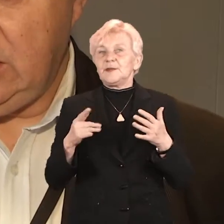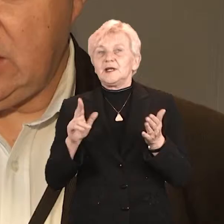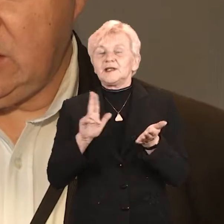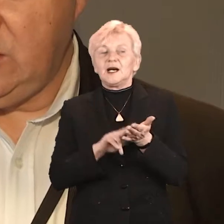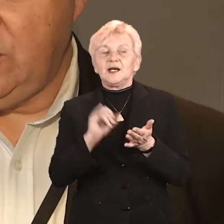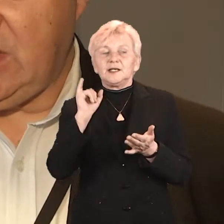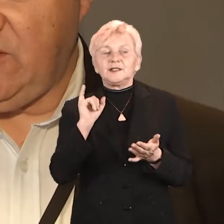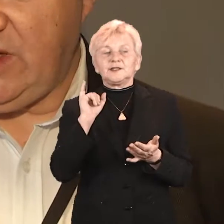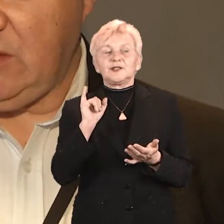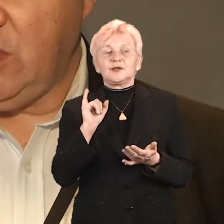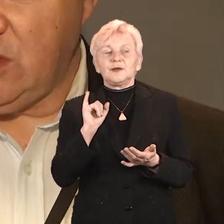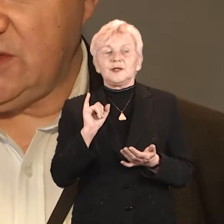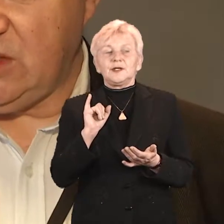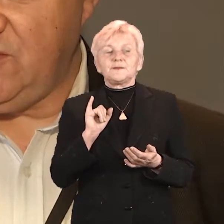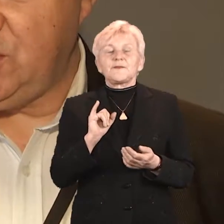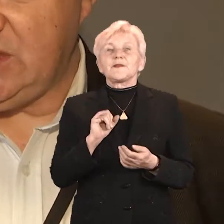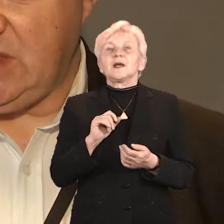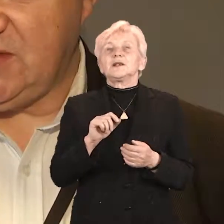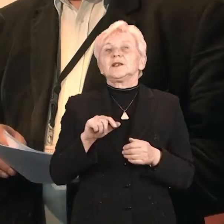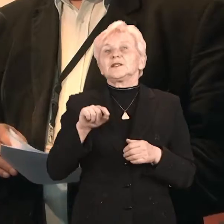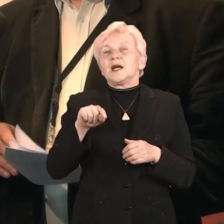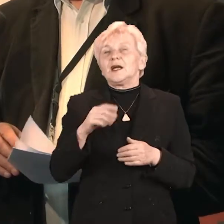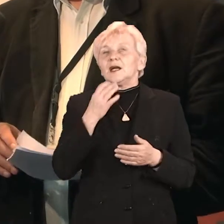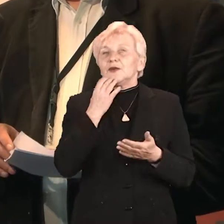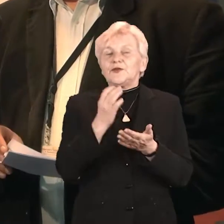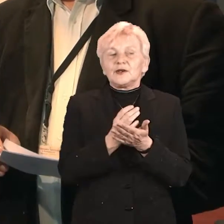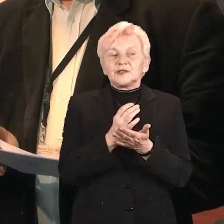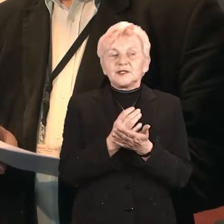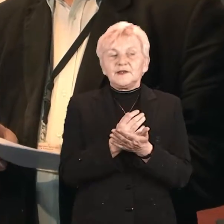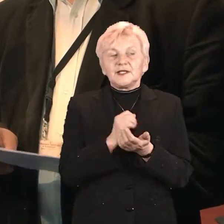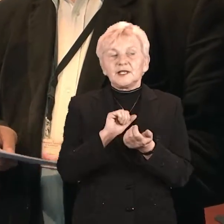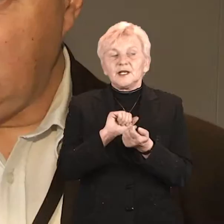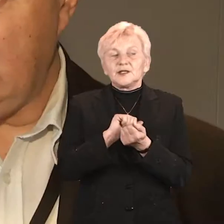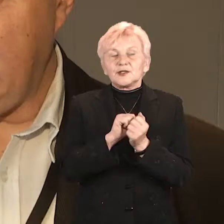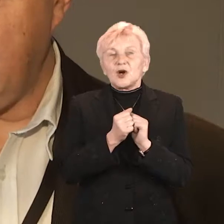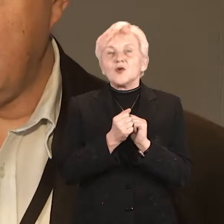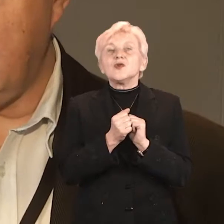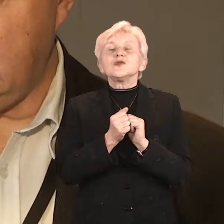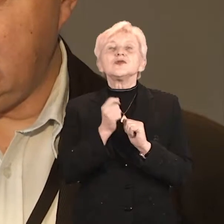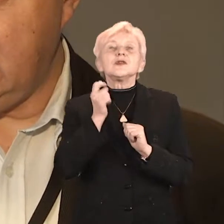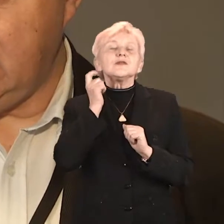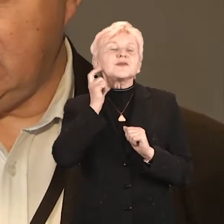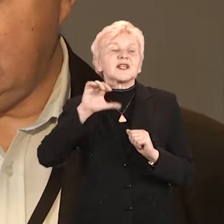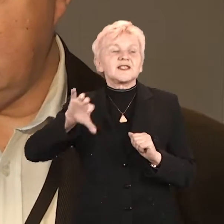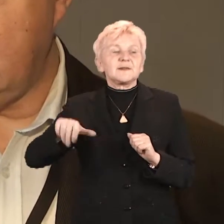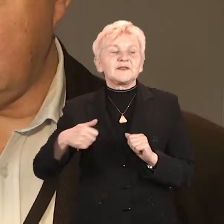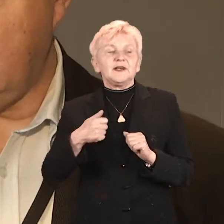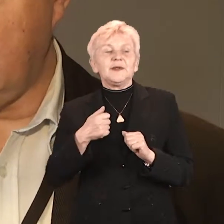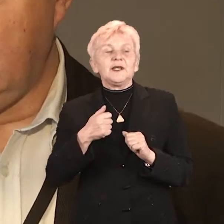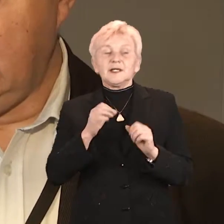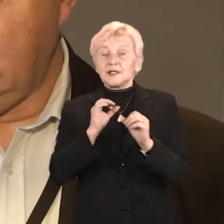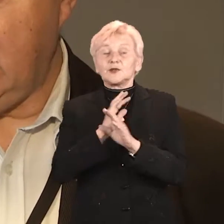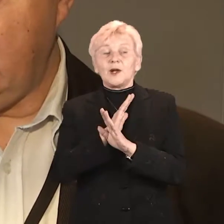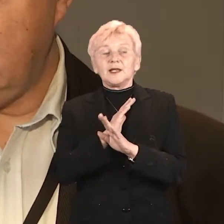i jakiego typu zachowania mogą stanowić przestępstwa. Wiele osób nawet sobie nie zdaje sprawy z tego, że umawiając się z